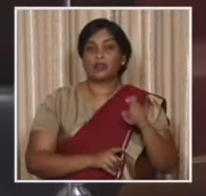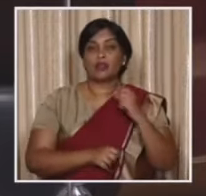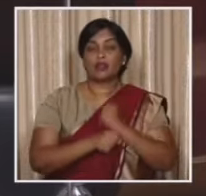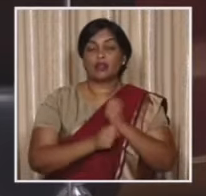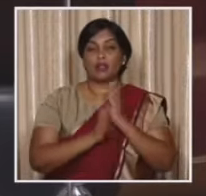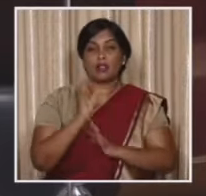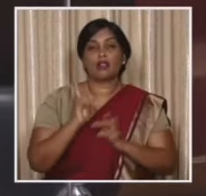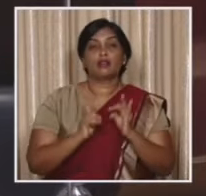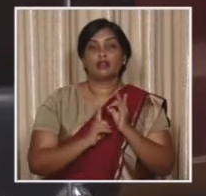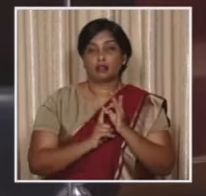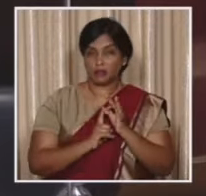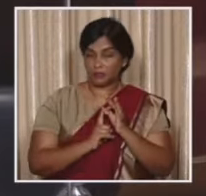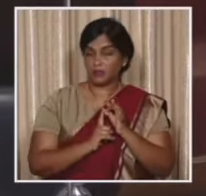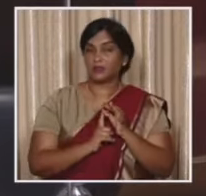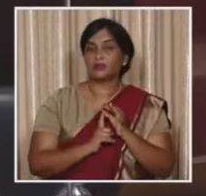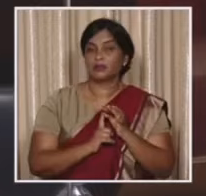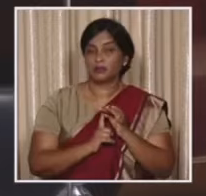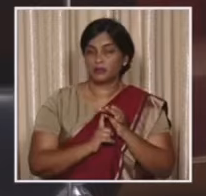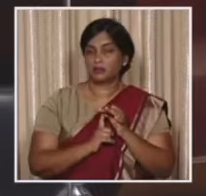menteri baru ek,